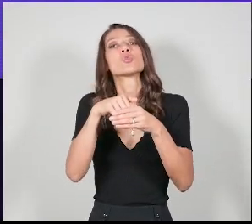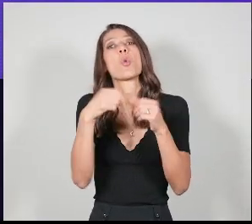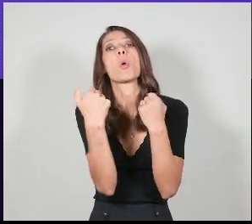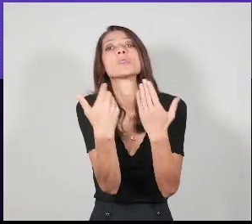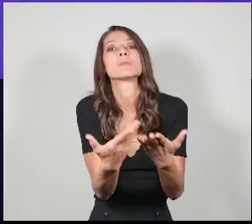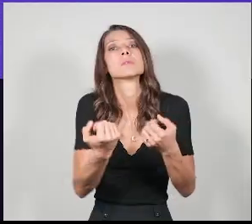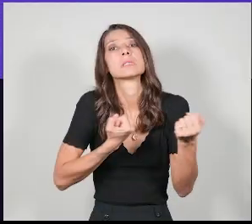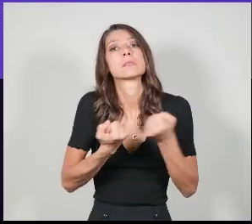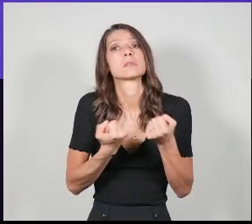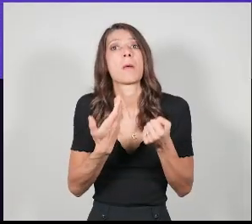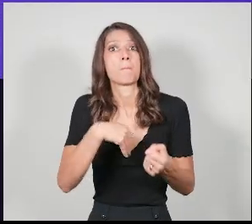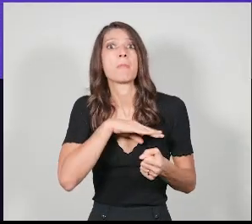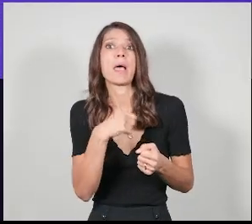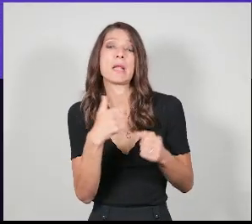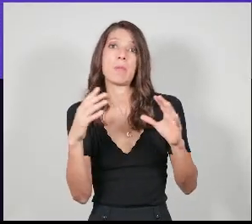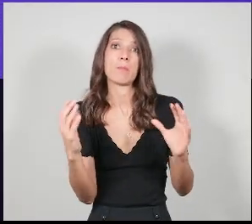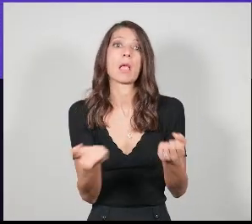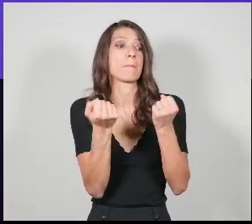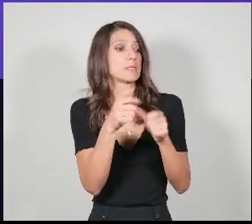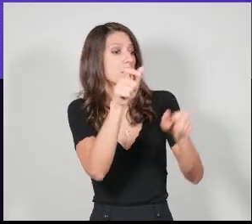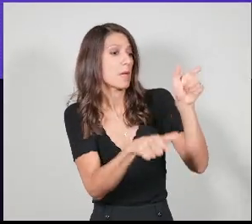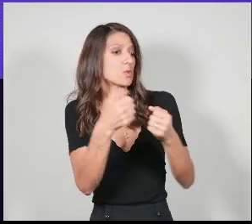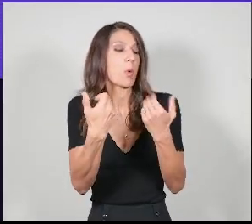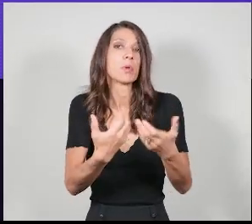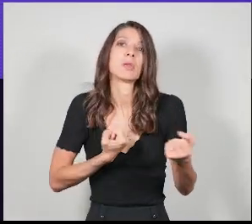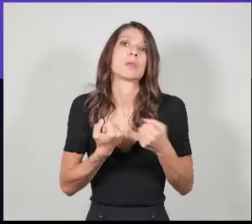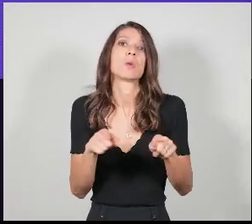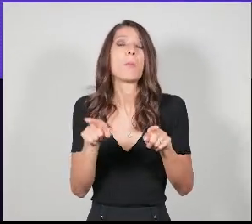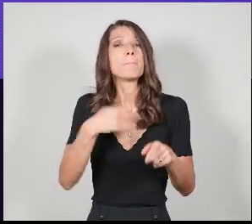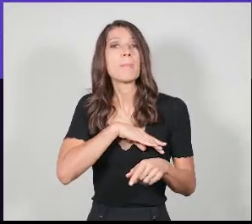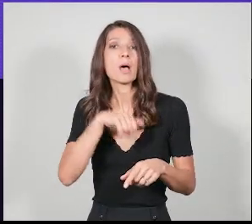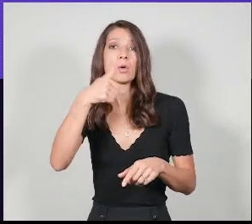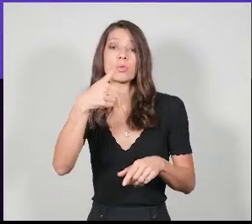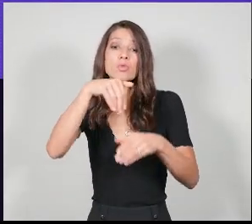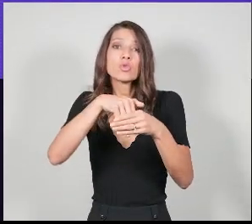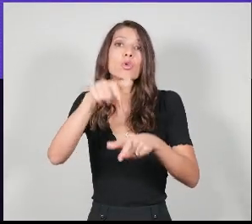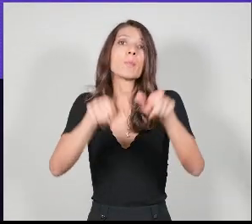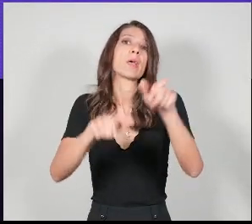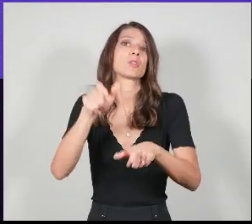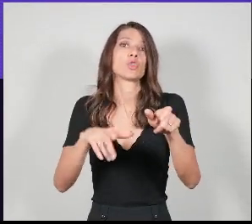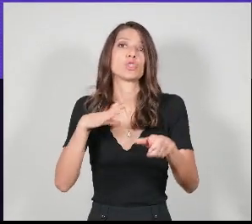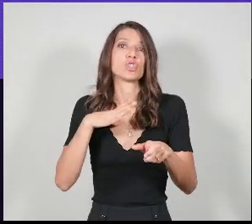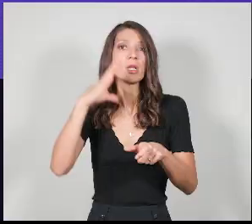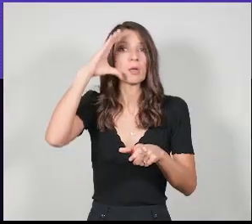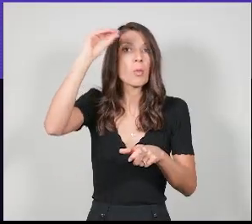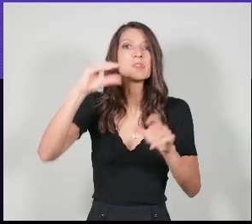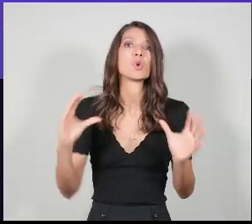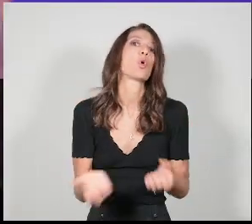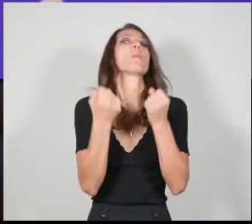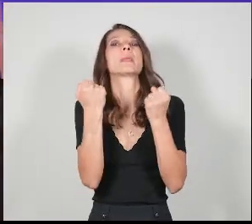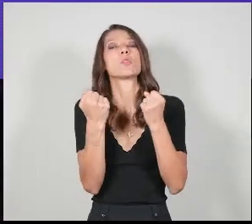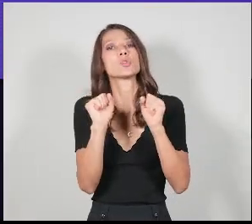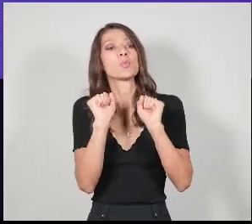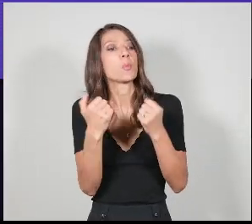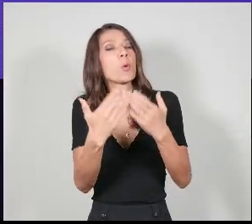proposera, donc ce qu'elle est en capacité de proposer aux personnes, et par son expertise de prise en charge, évidemment, et la compétence qu'elle a de prise en charge. Donc il y aura toujours